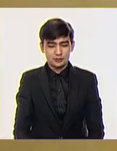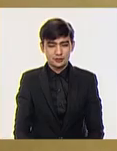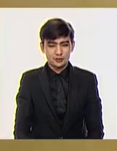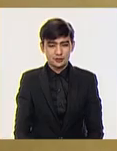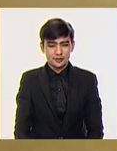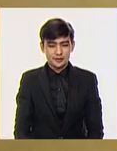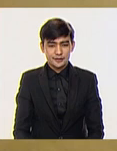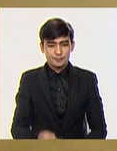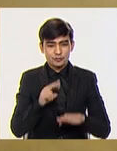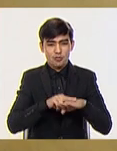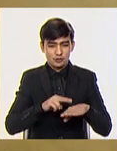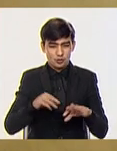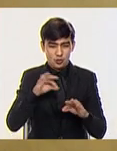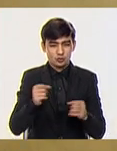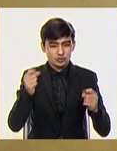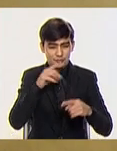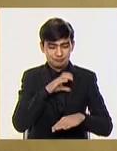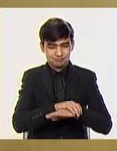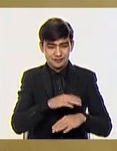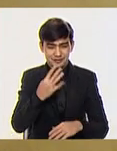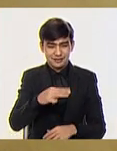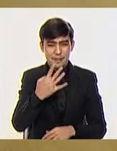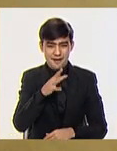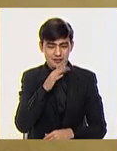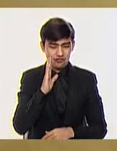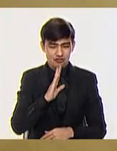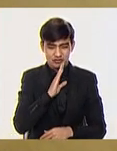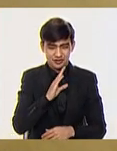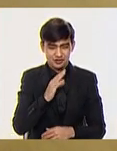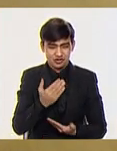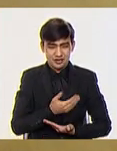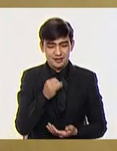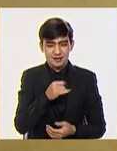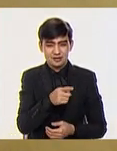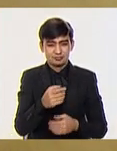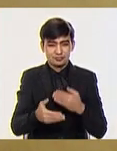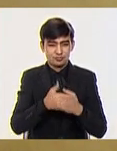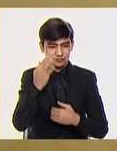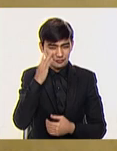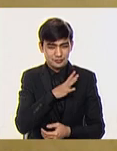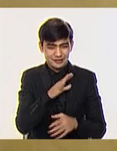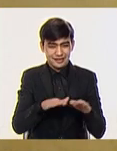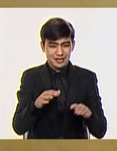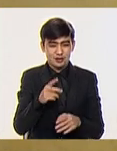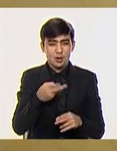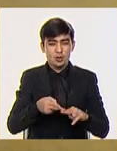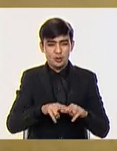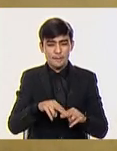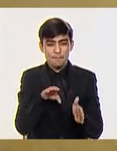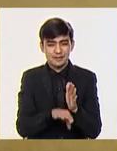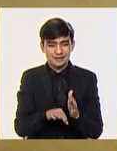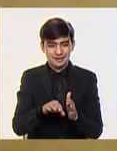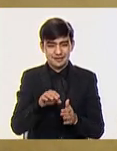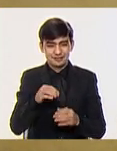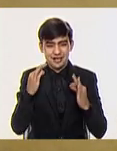сотрудниками полиции установлено 35-летняя жительница которая пояснила что таким методом хотела наказать детей который без разрешения взяли